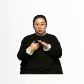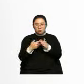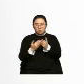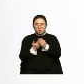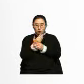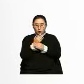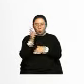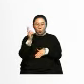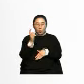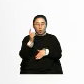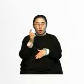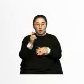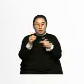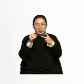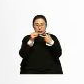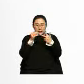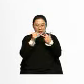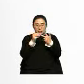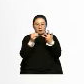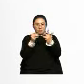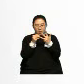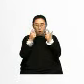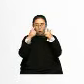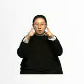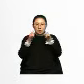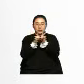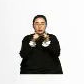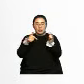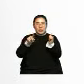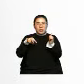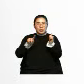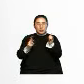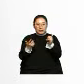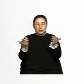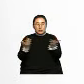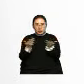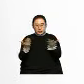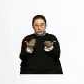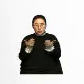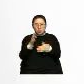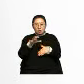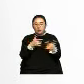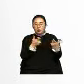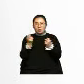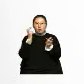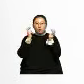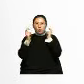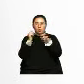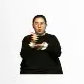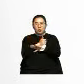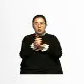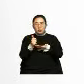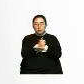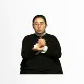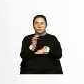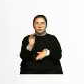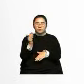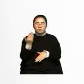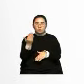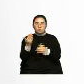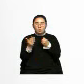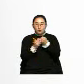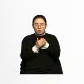고양시 7번 8번 확진 자와 서울 가산디지털단지 에 위치한 같은 직장에 다니는 동료입니다